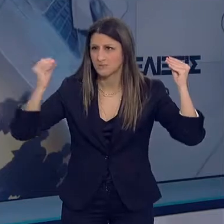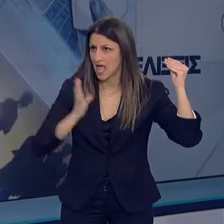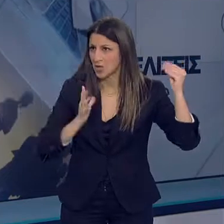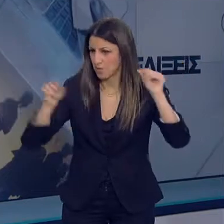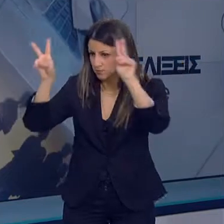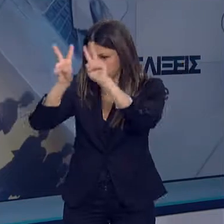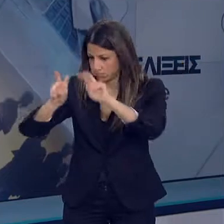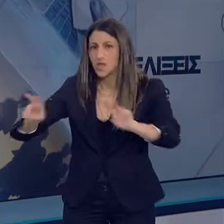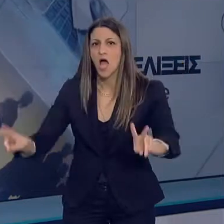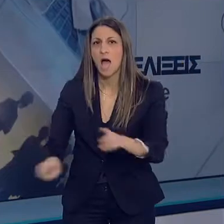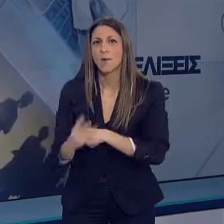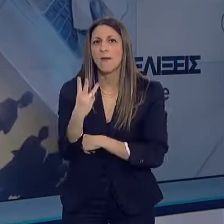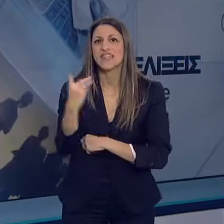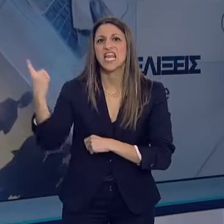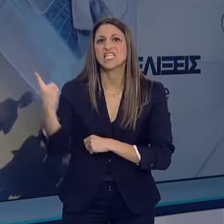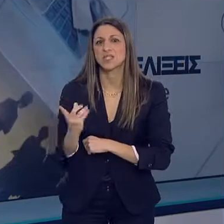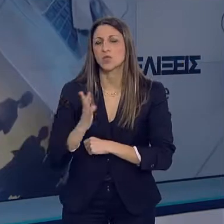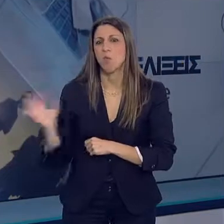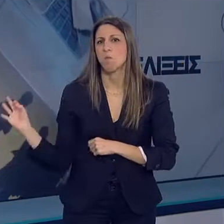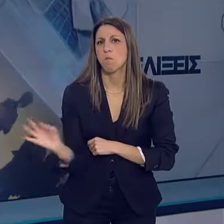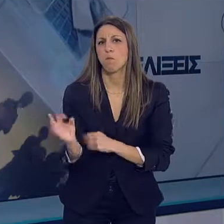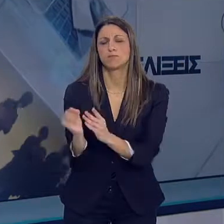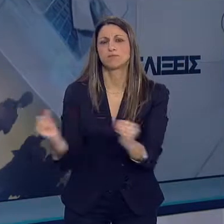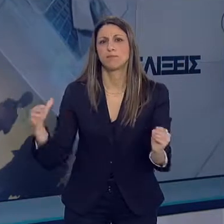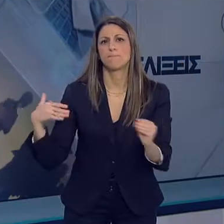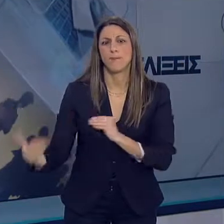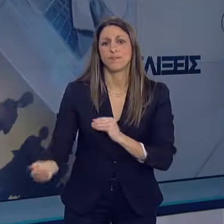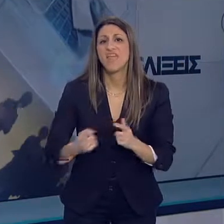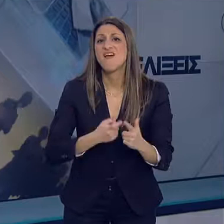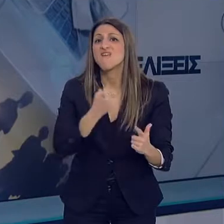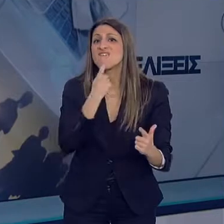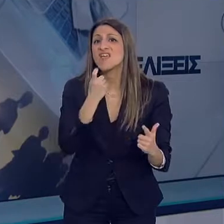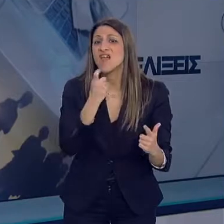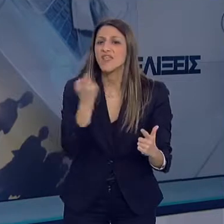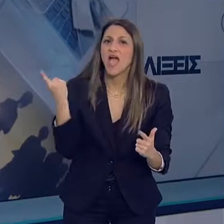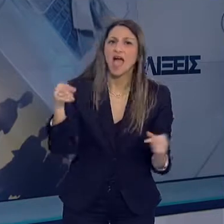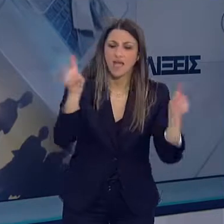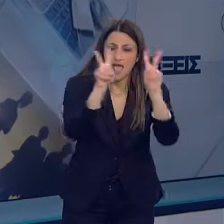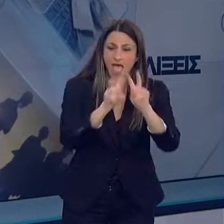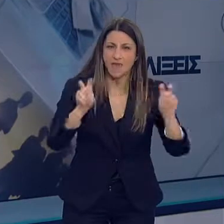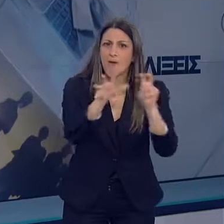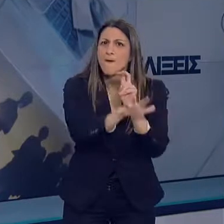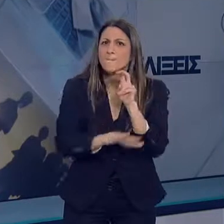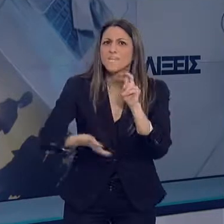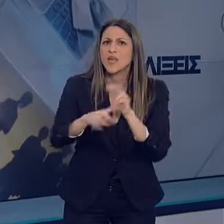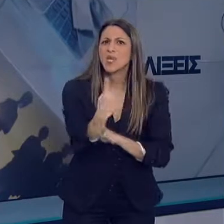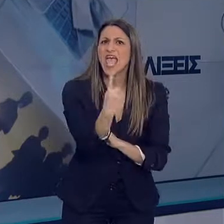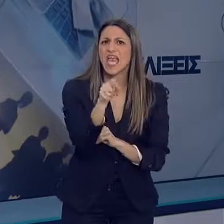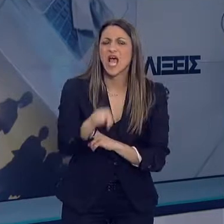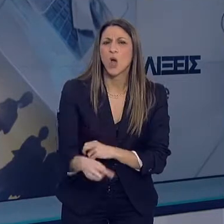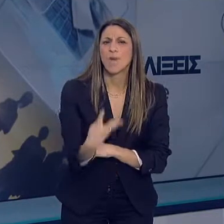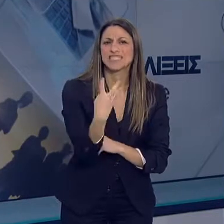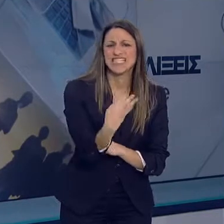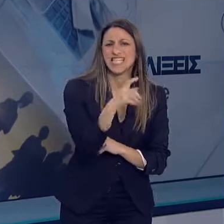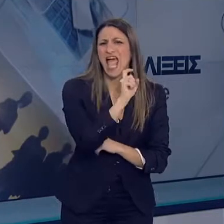ένα 3% είχαν περάσει την νόσο. Στη Φινλανδία, μια μελέτη σε μια περιοχή περίπου 1,4